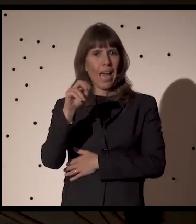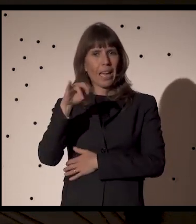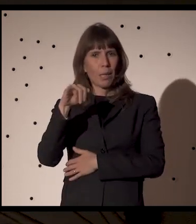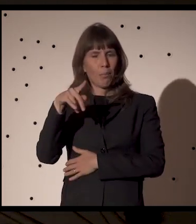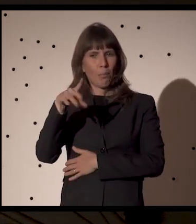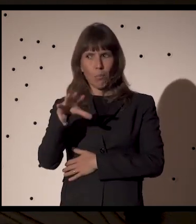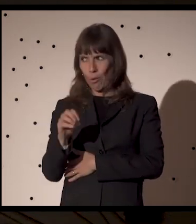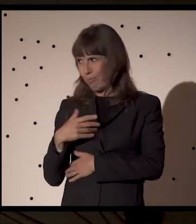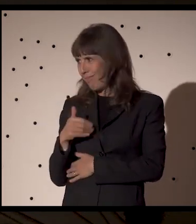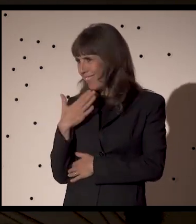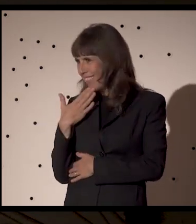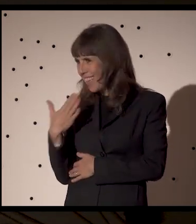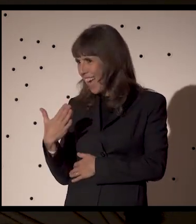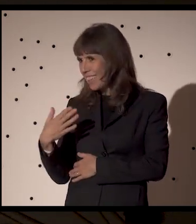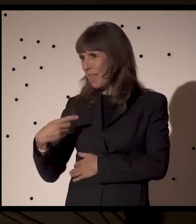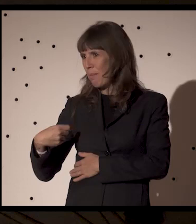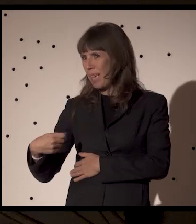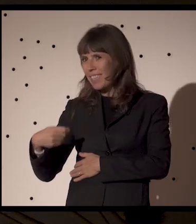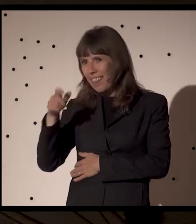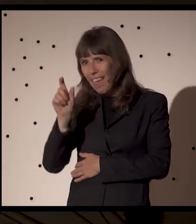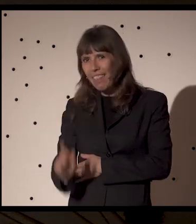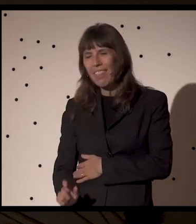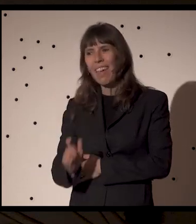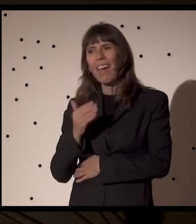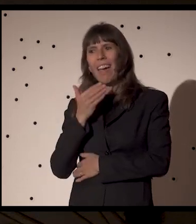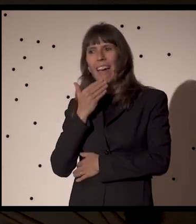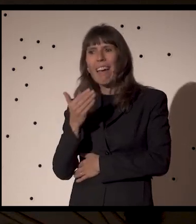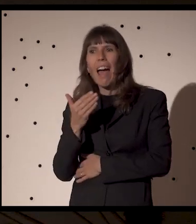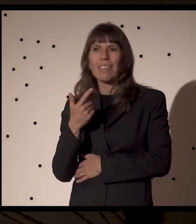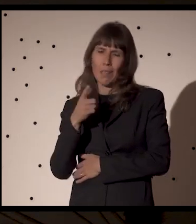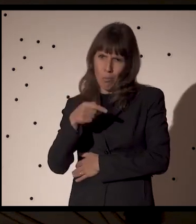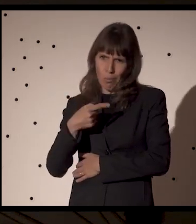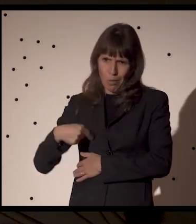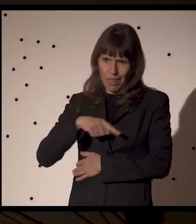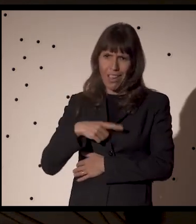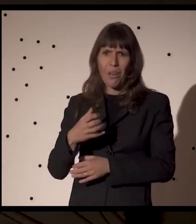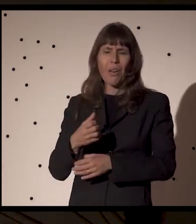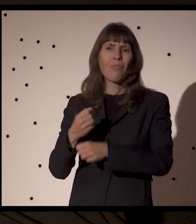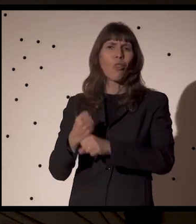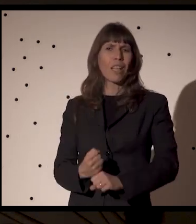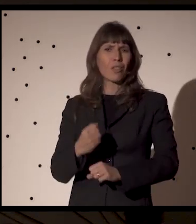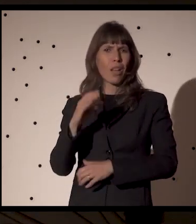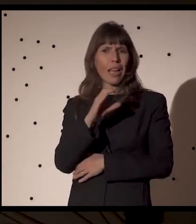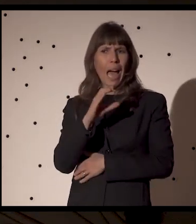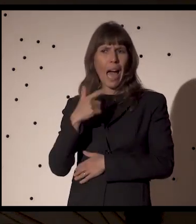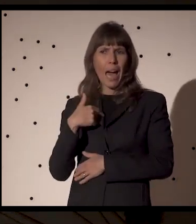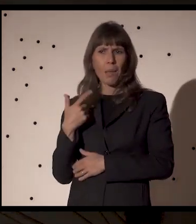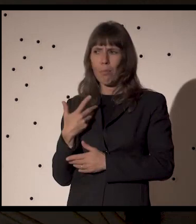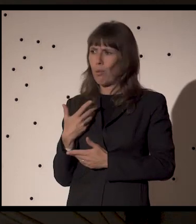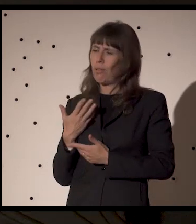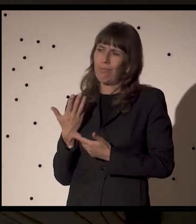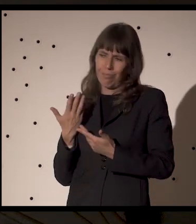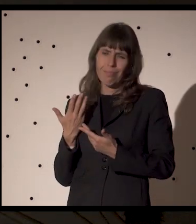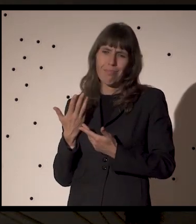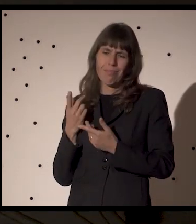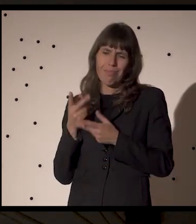Cariplo si unisce i complimenti e anche li ringraziamenti per il lavoro fatto in tutti questi anni dal direttore del